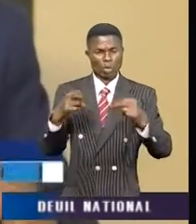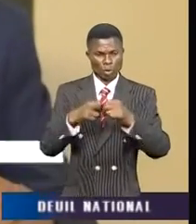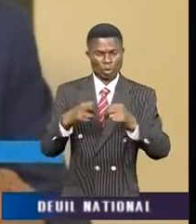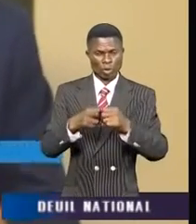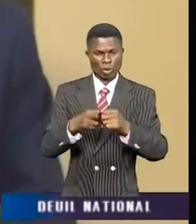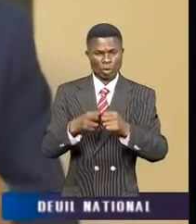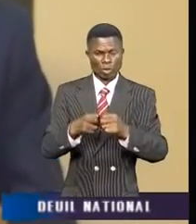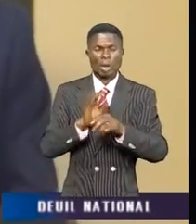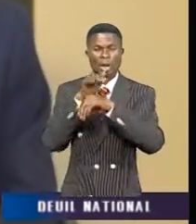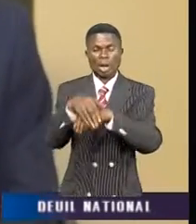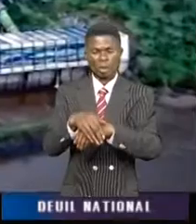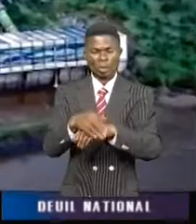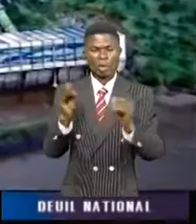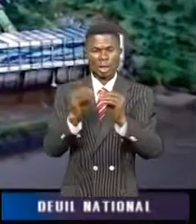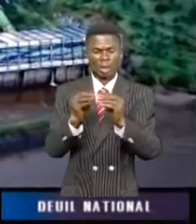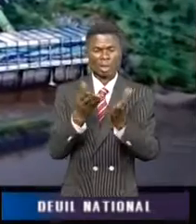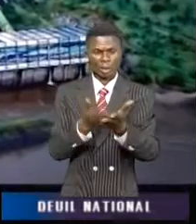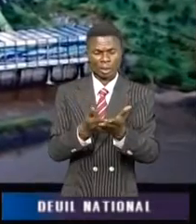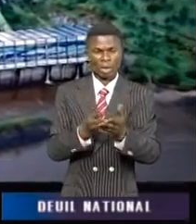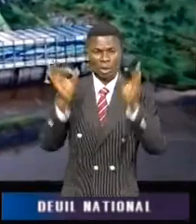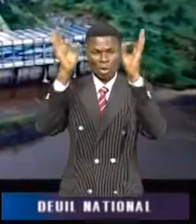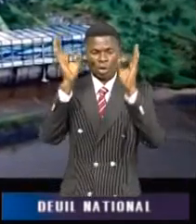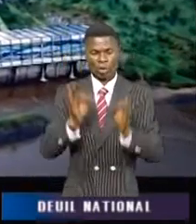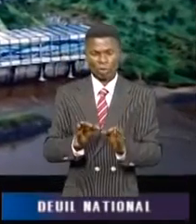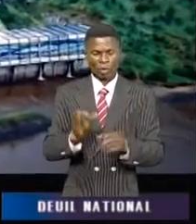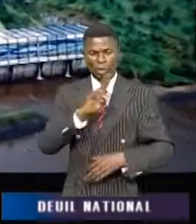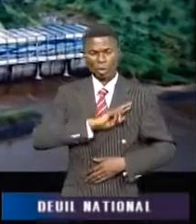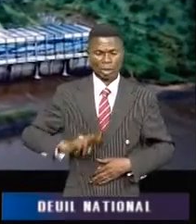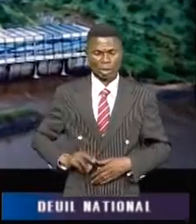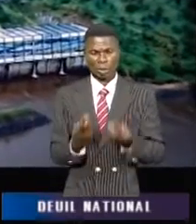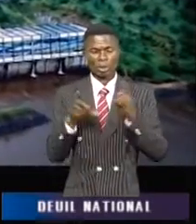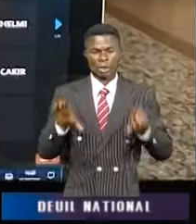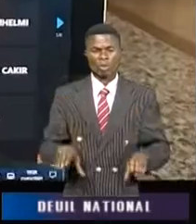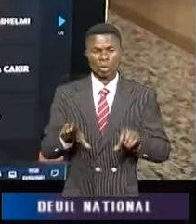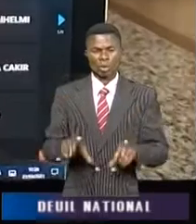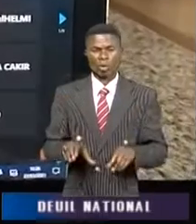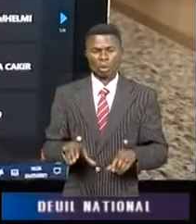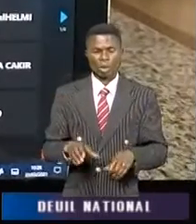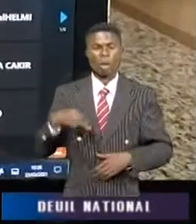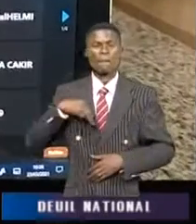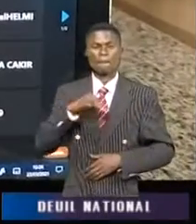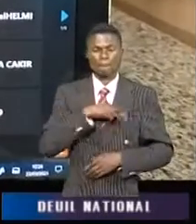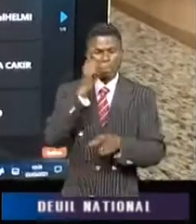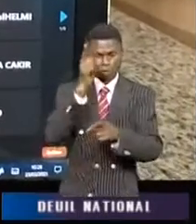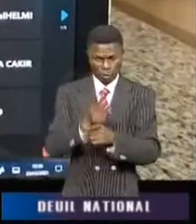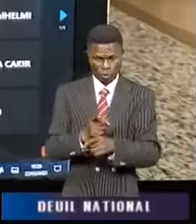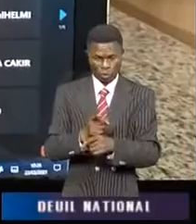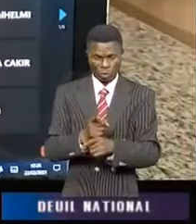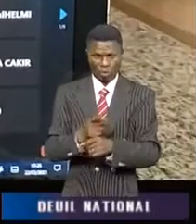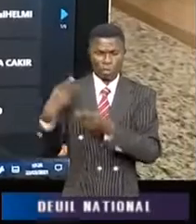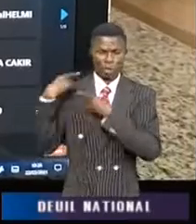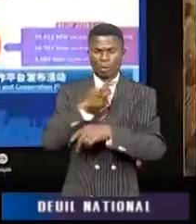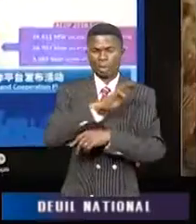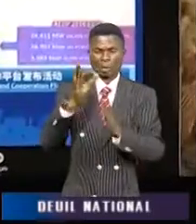en participant, en étant membre. Ce forum, dont la République démocratique du Congo est membre effectif depuis